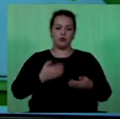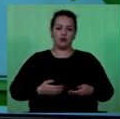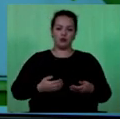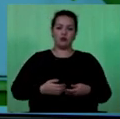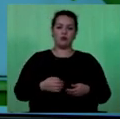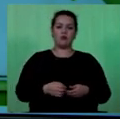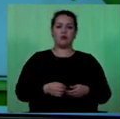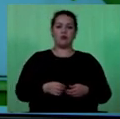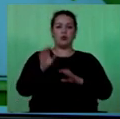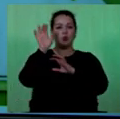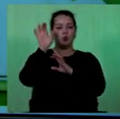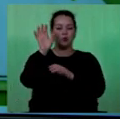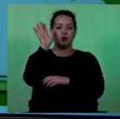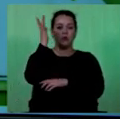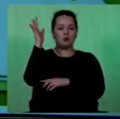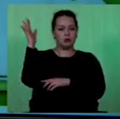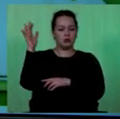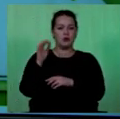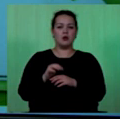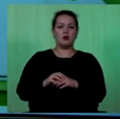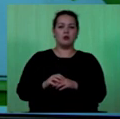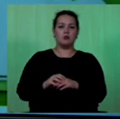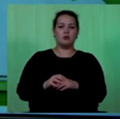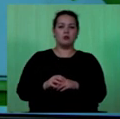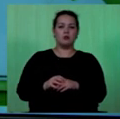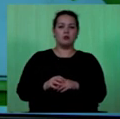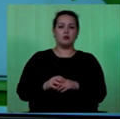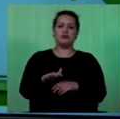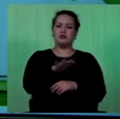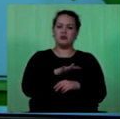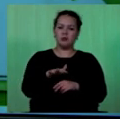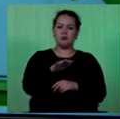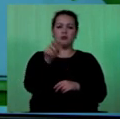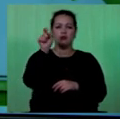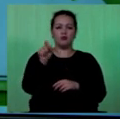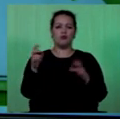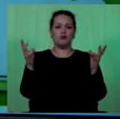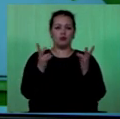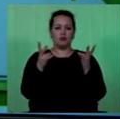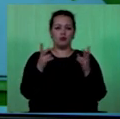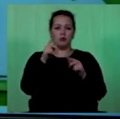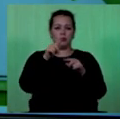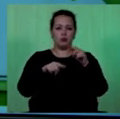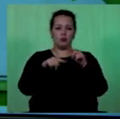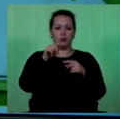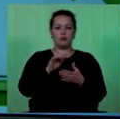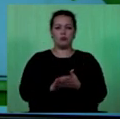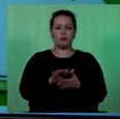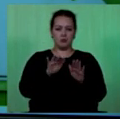горы, леса, степи, а человеку – нужна Родина.